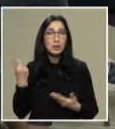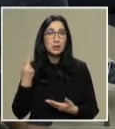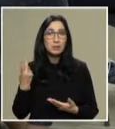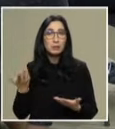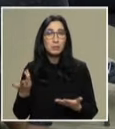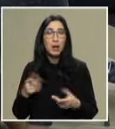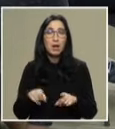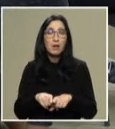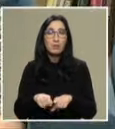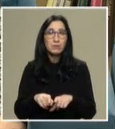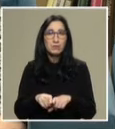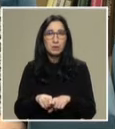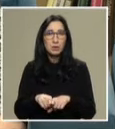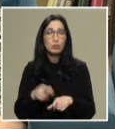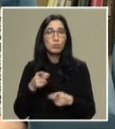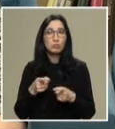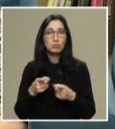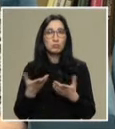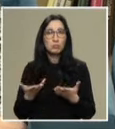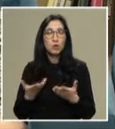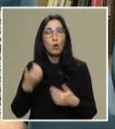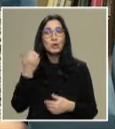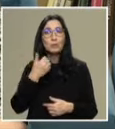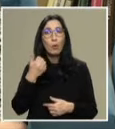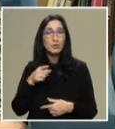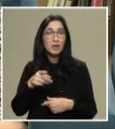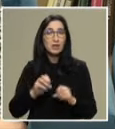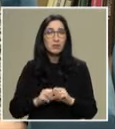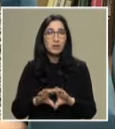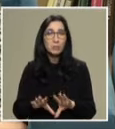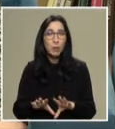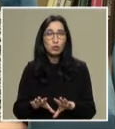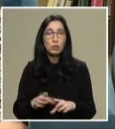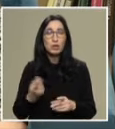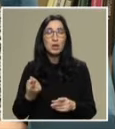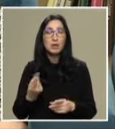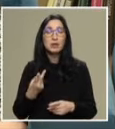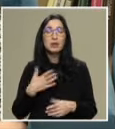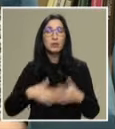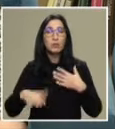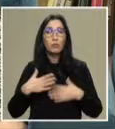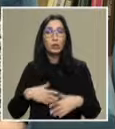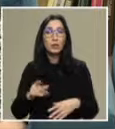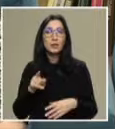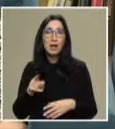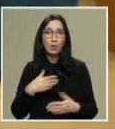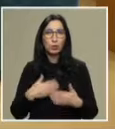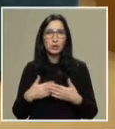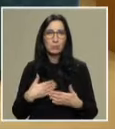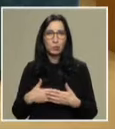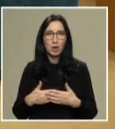че всъщност то използва тази възможност да задоволи нуждата си с някого да